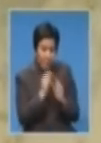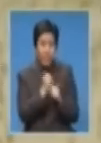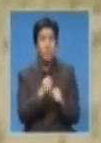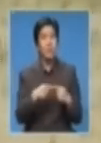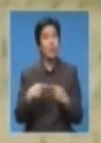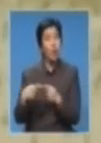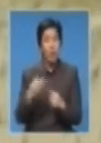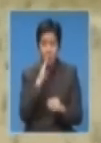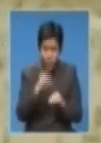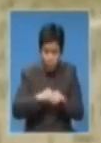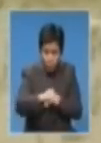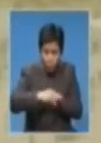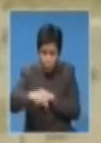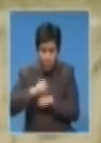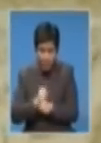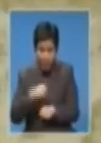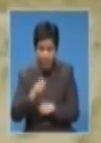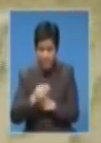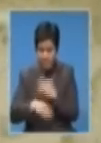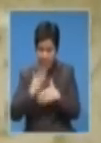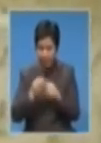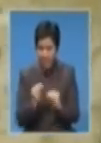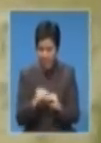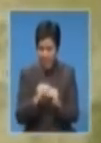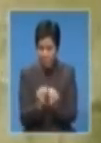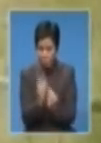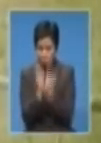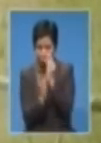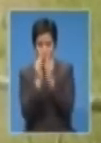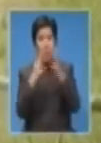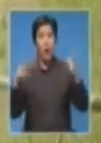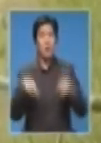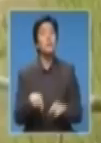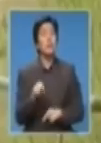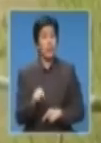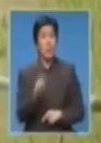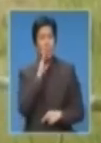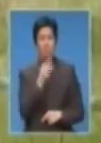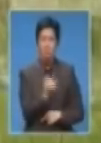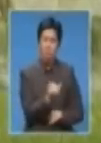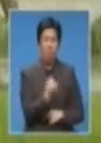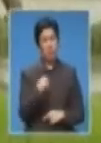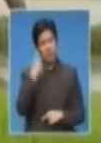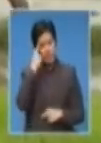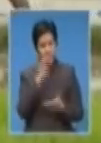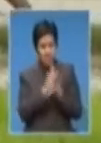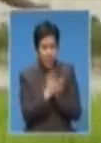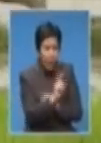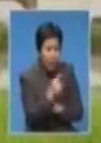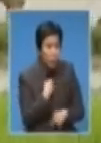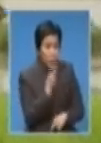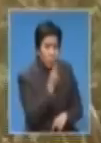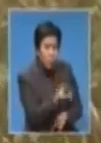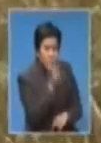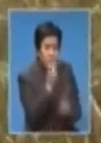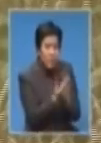ที่ยังปลูกอยู่พัฒนาให้ดีขึ้นให้ได้ผลผลิตมากขึ้นตรงไหนที่ไม่ดีก็ไปดูที่เขาเปลี่ยนเป็นอย่างอื่นเป็นอะไรนะราคามันเท่